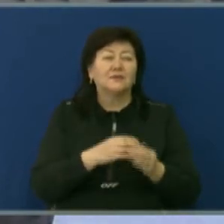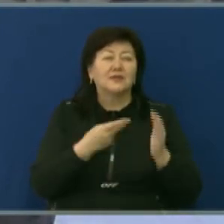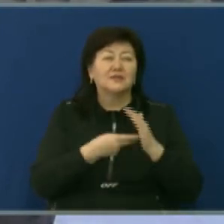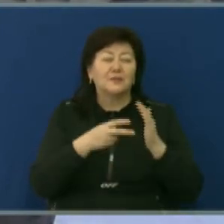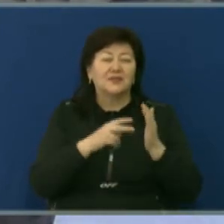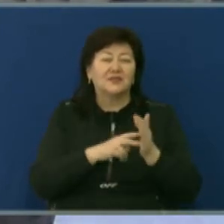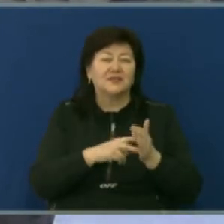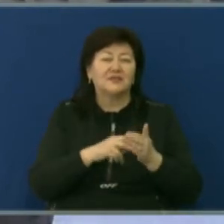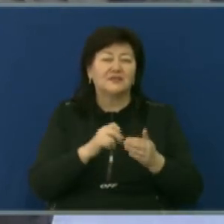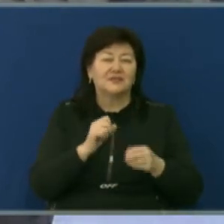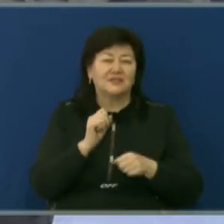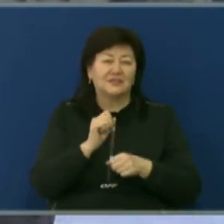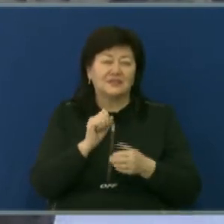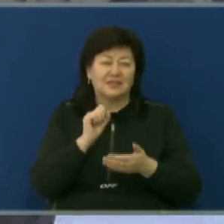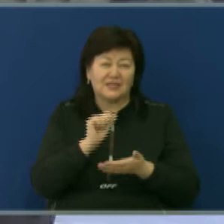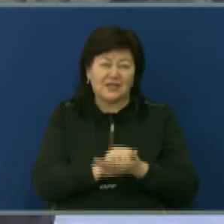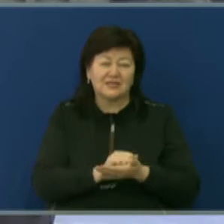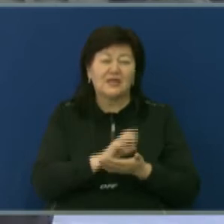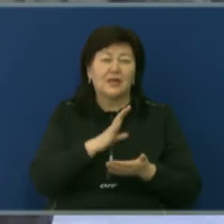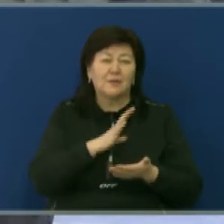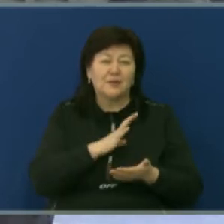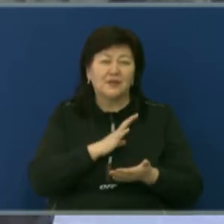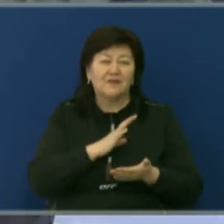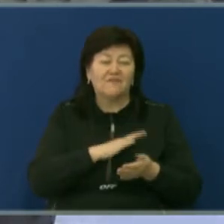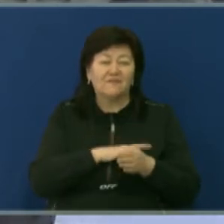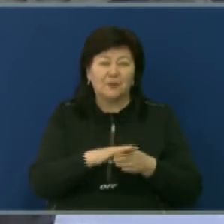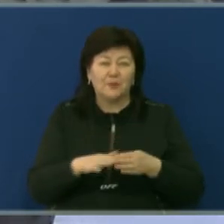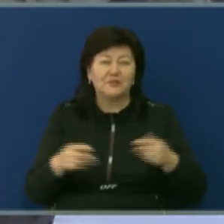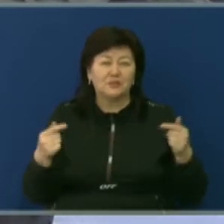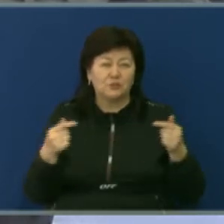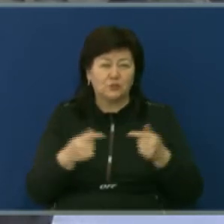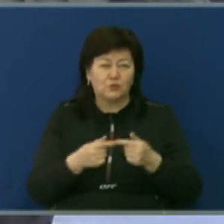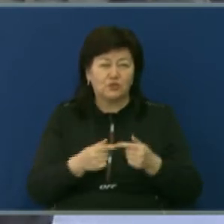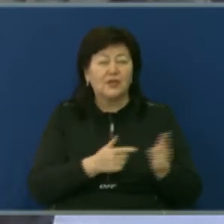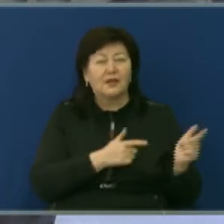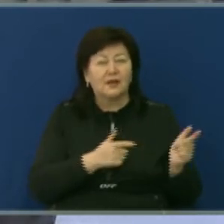на контрольно-тактические занятия отнеслись серьезно, готовы.